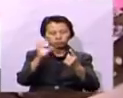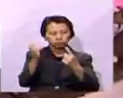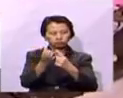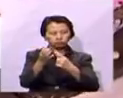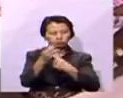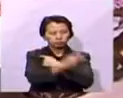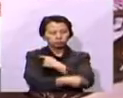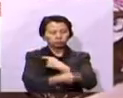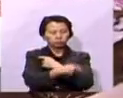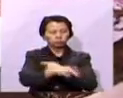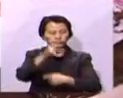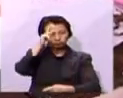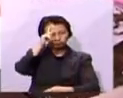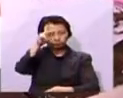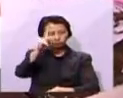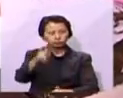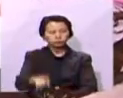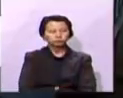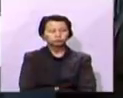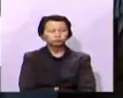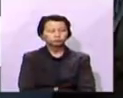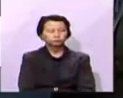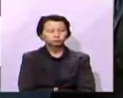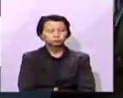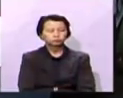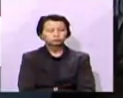negeri Kelantan.